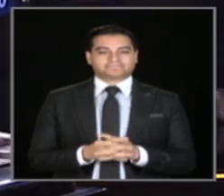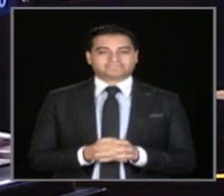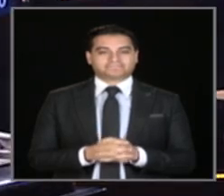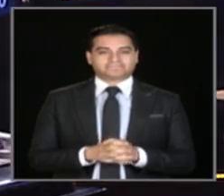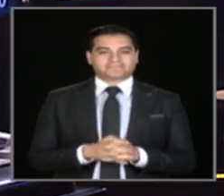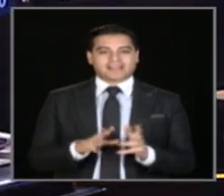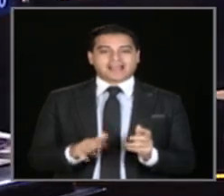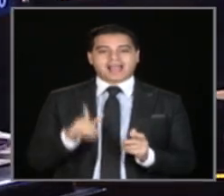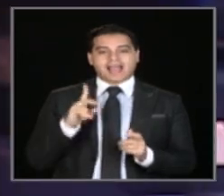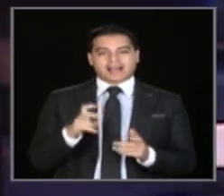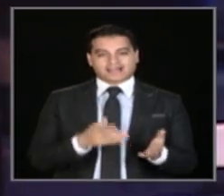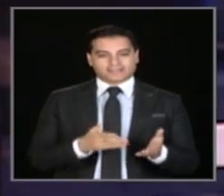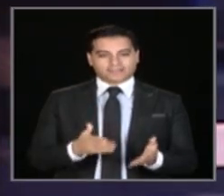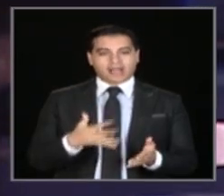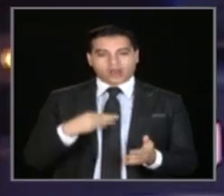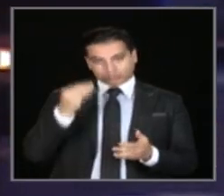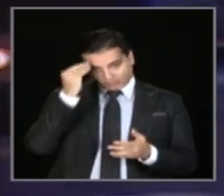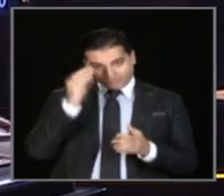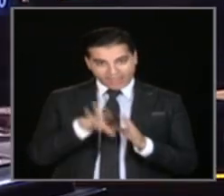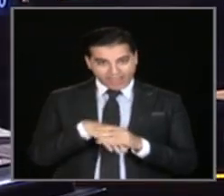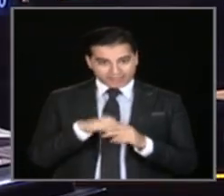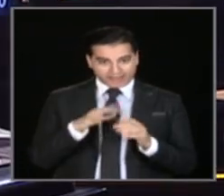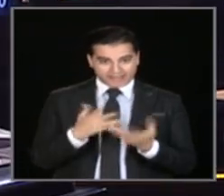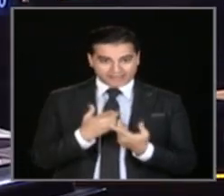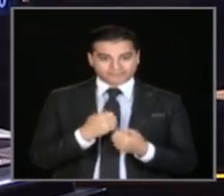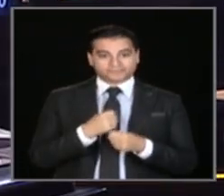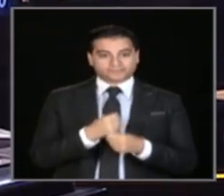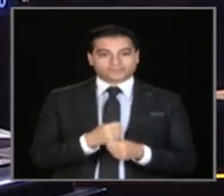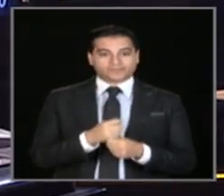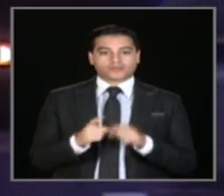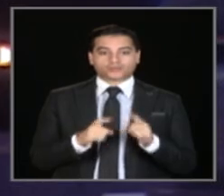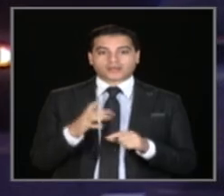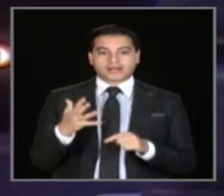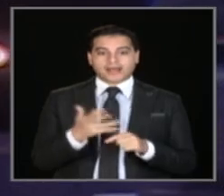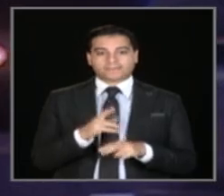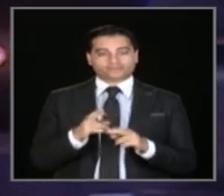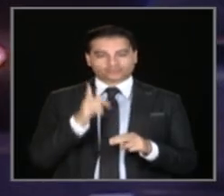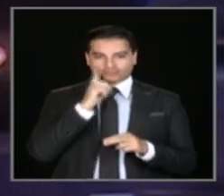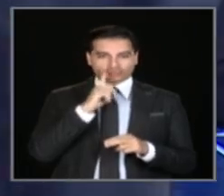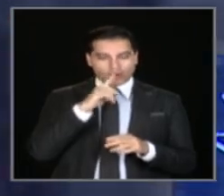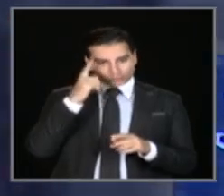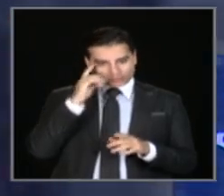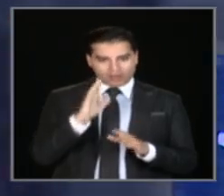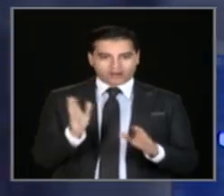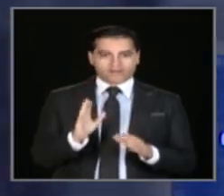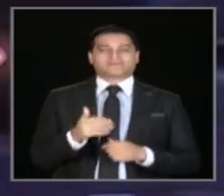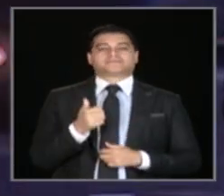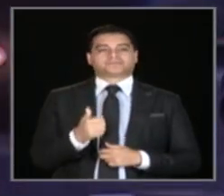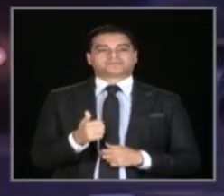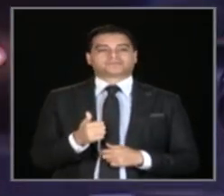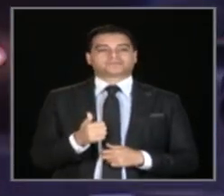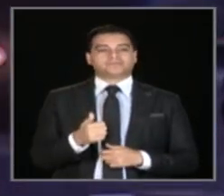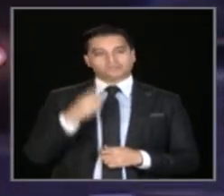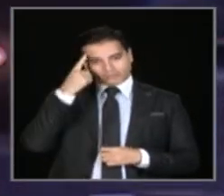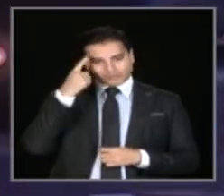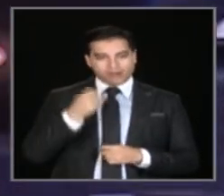اتفضلي يا هالة. عايز تعرفي عبد الرحمن عمل إيه؟ طيب. ولا كم سؤال. ولا كم سؤال، مش عايز تعرف حاجة خالص. خالص. حاضر.